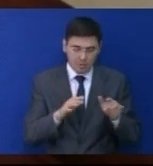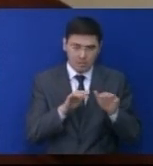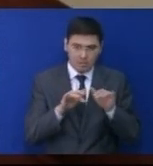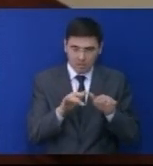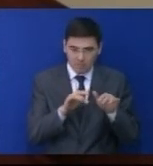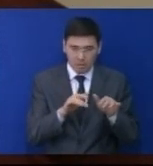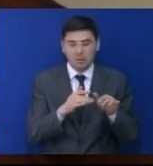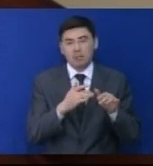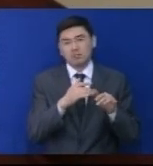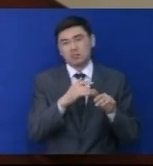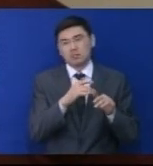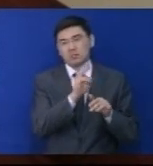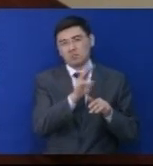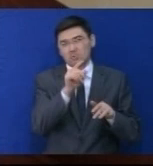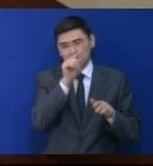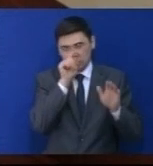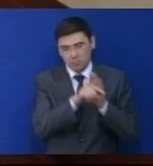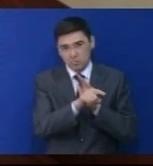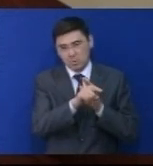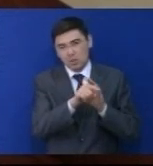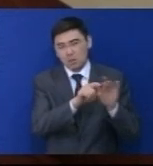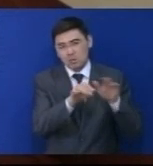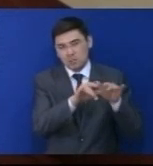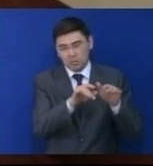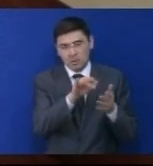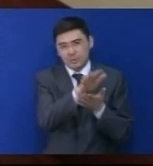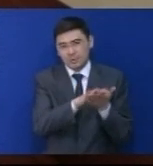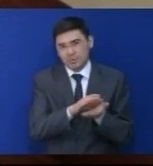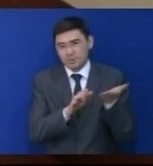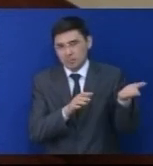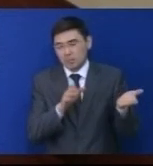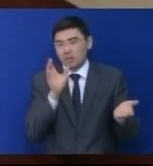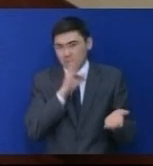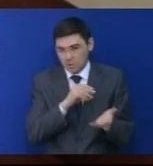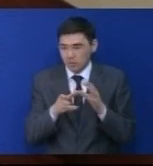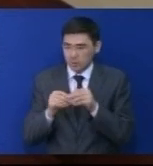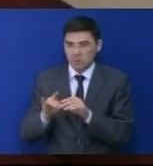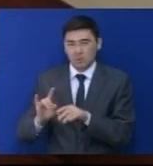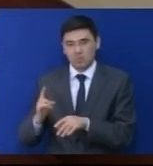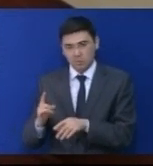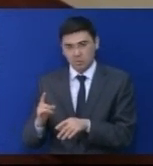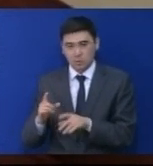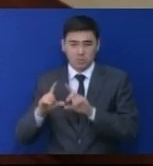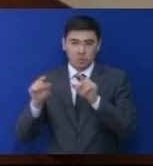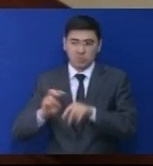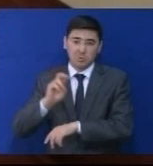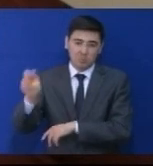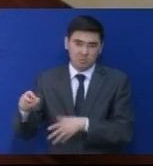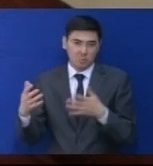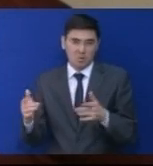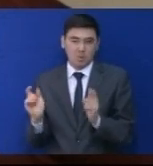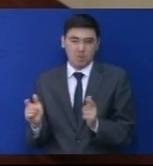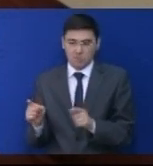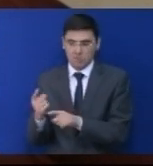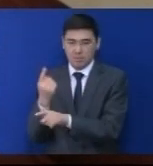ыңғайлық үшін жасалған, немесе егер ондай мүмкіндік бәріне болмаған жағдайда ата-ана барлық құжаттарды алып мектепке келсе де болады, мектеп қызметкерлері